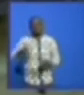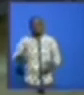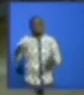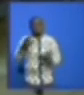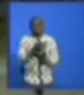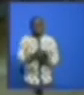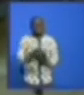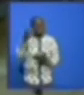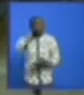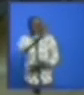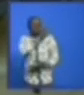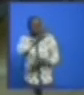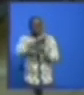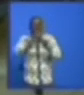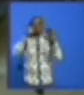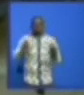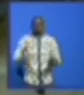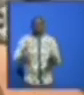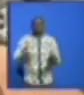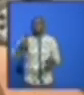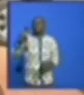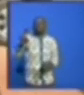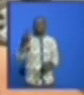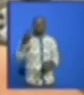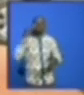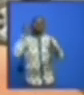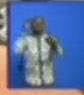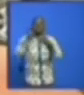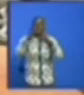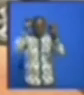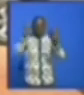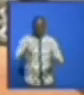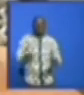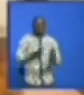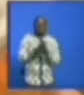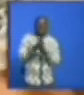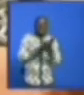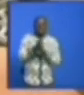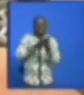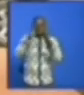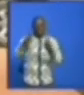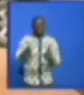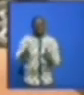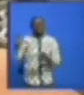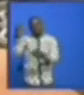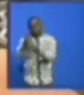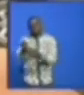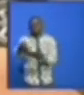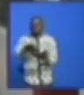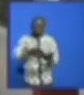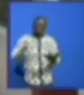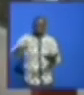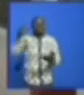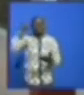capitale. Deuxième objectif, c'est de pouvoir intéresser les gens et les motiver à prendre part à ce genre de